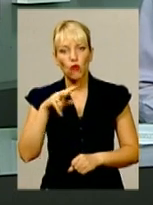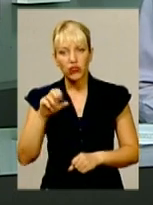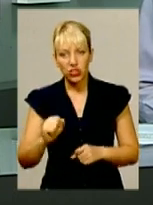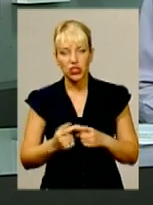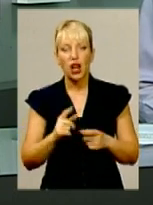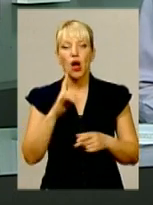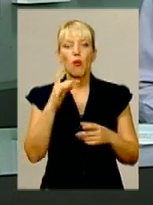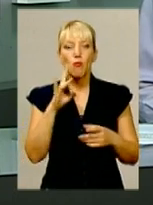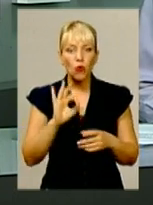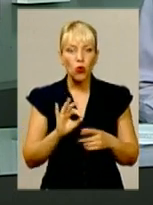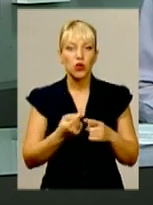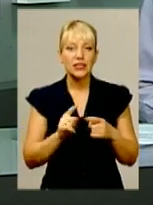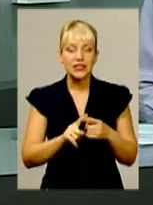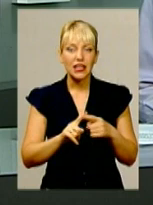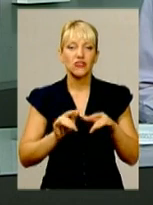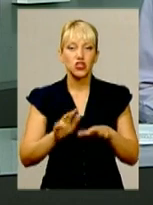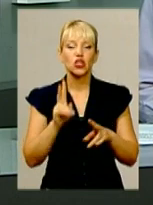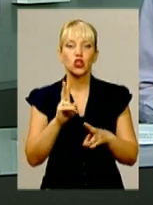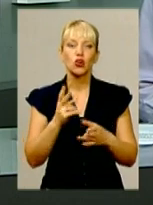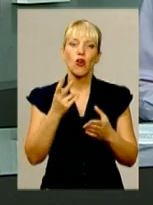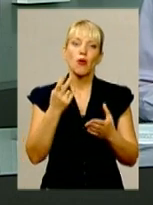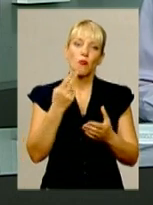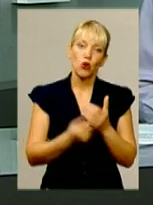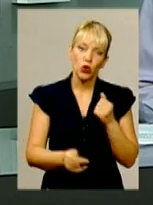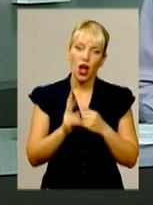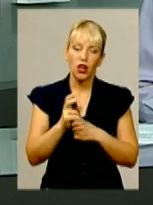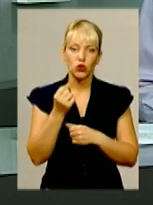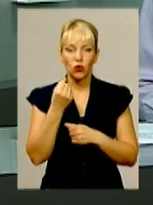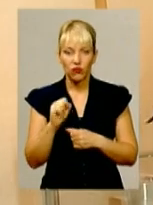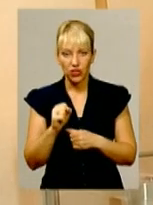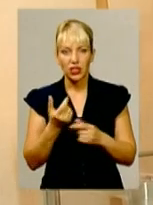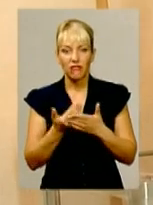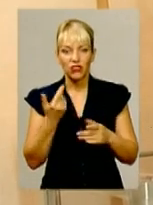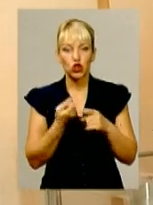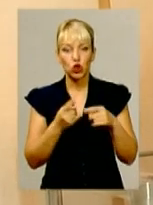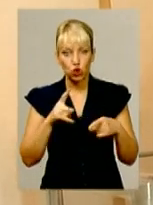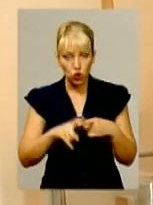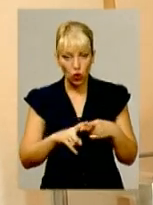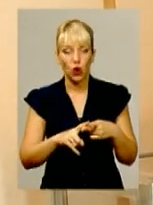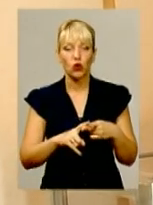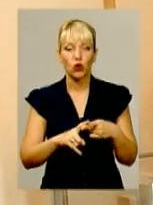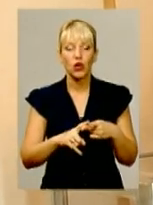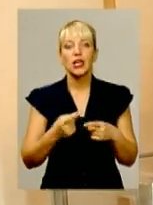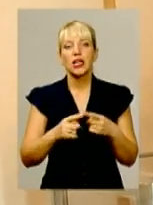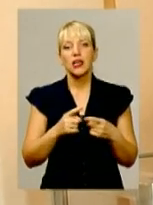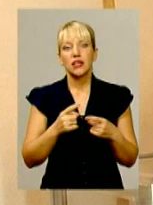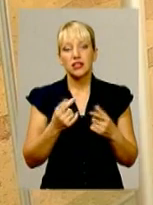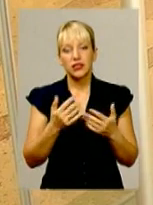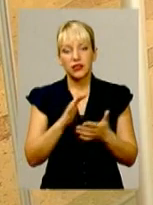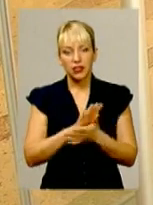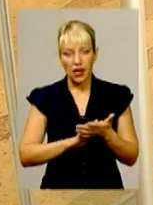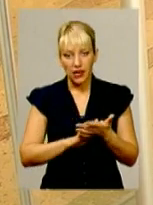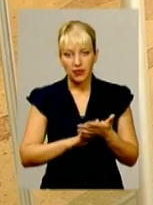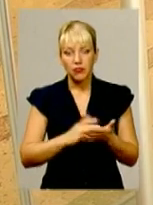та про те, хто від цього виграє, а хто, ймовірно, програє – далі у сюжеті. Передвиборчий сюрприз. Троє громадських